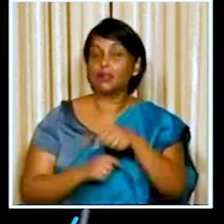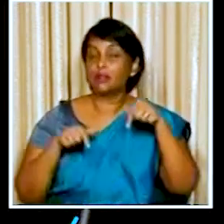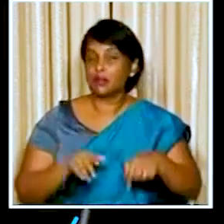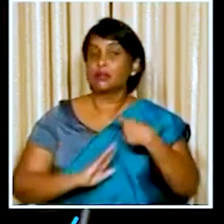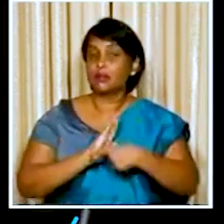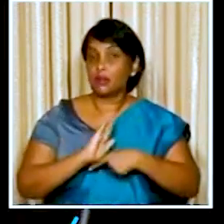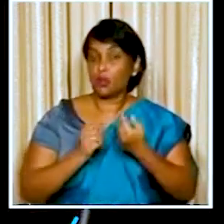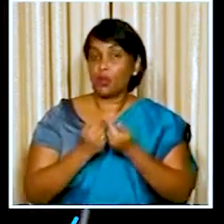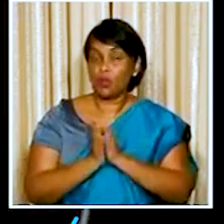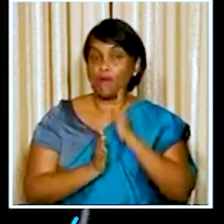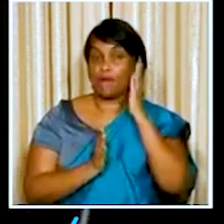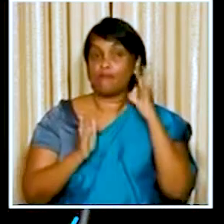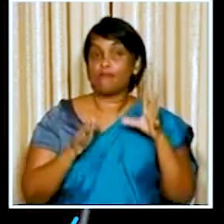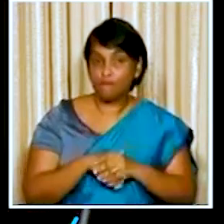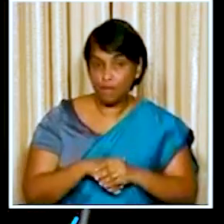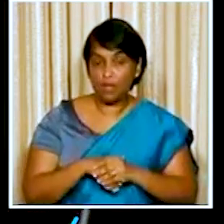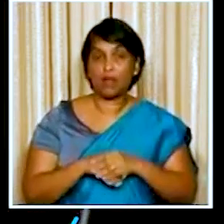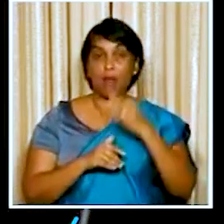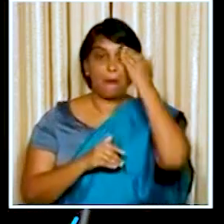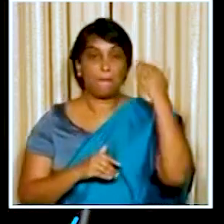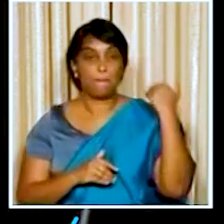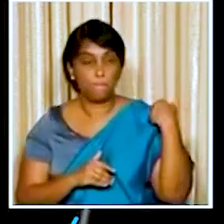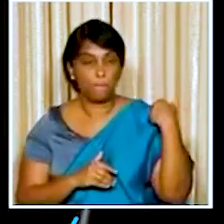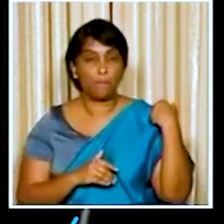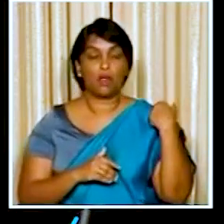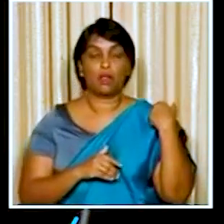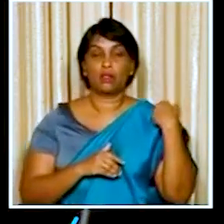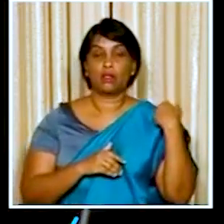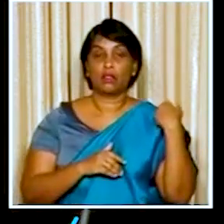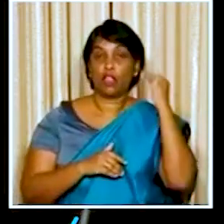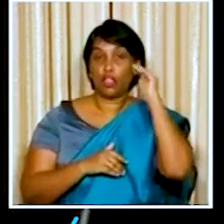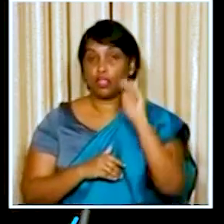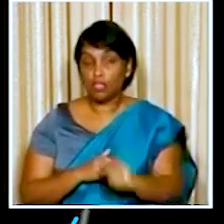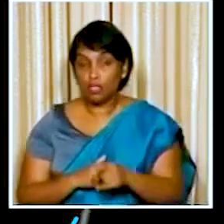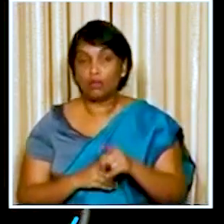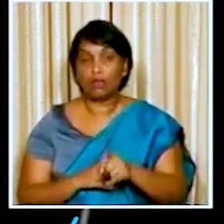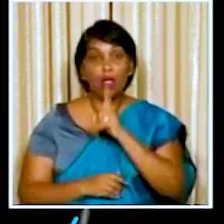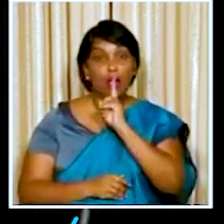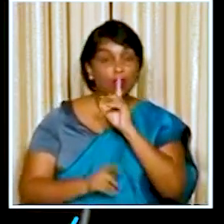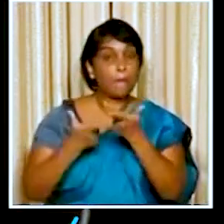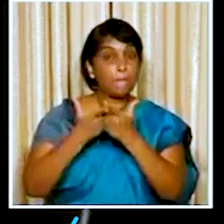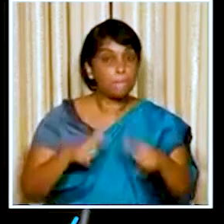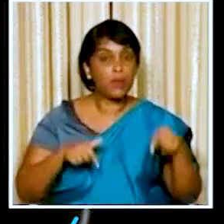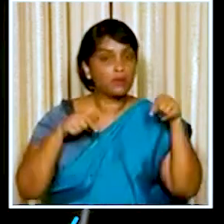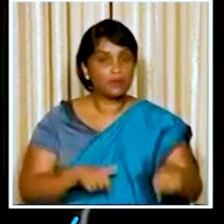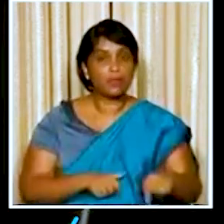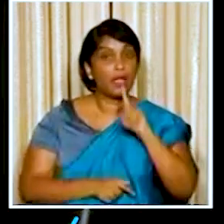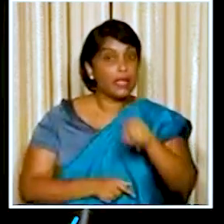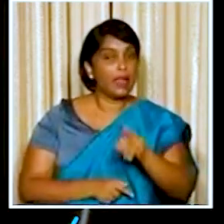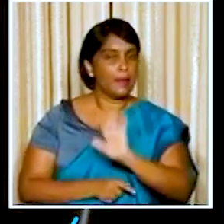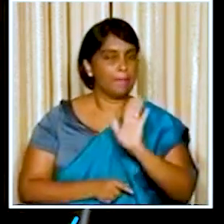රටේ තමන්ගේ බිරිඳට, තමන්ගේ මවට, තමන්ගේ දියණියට කතා කරන භාෂාව මෙතන කතා කරන්න